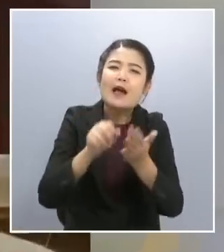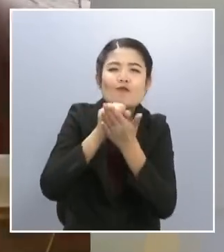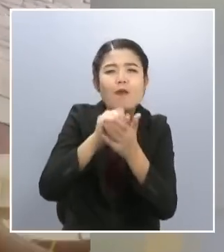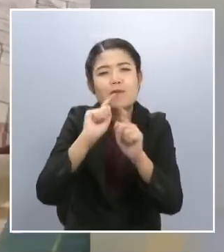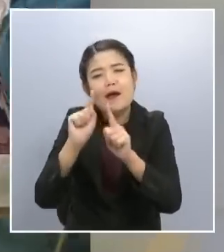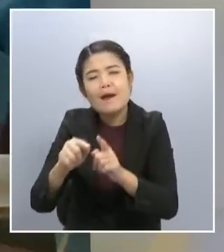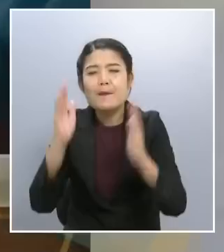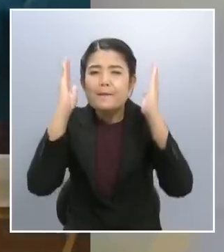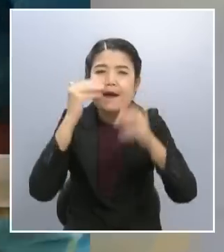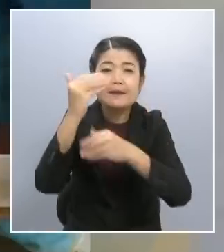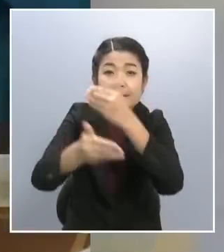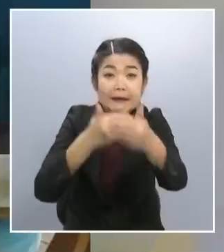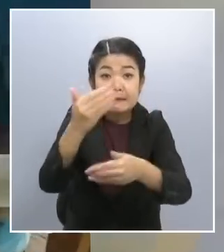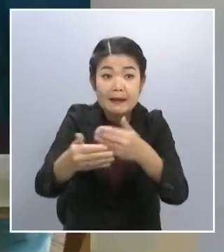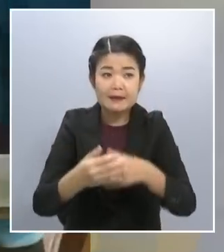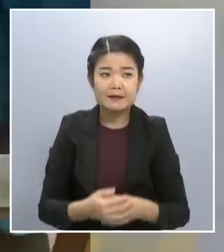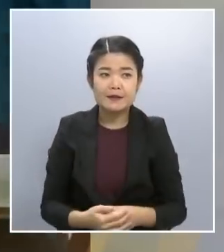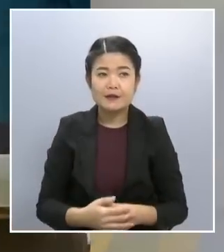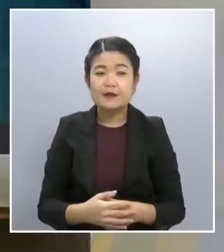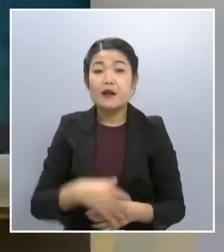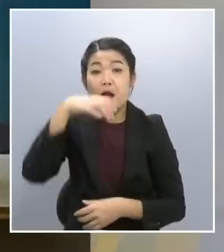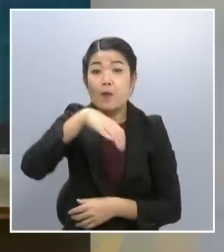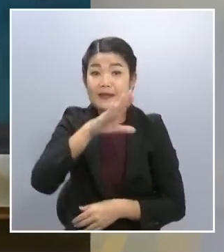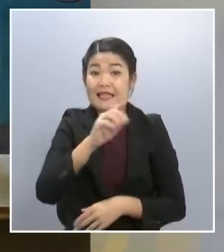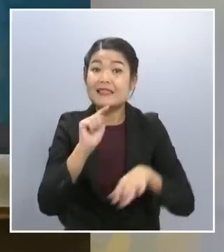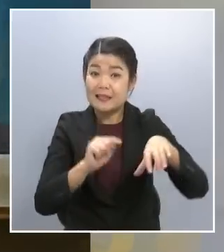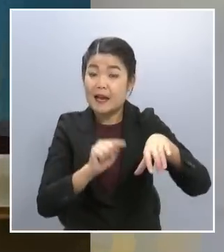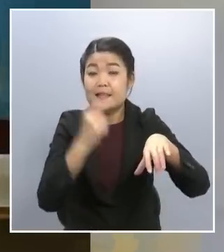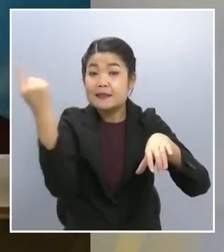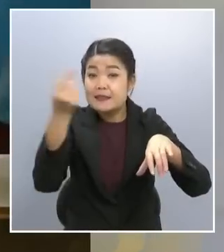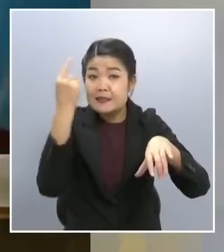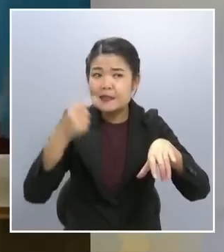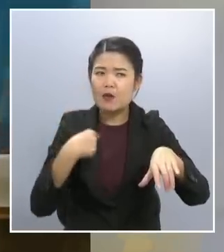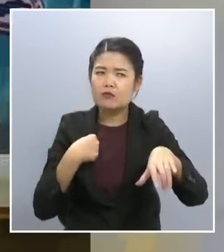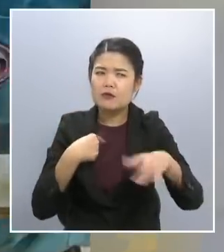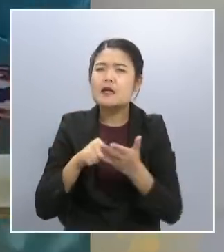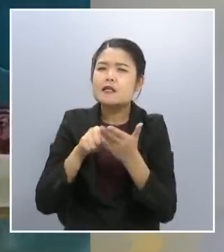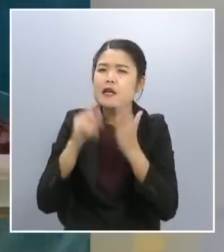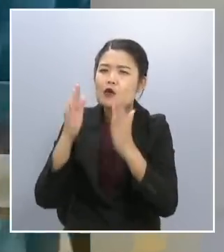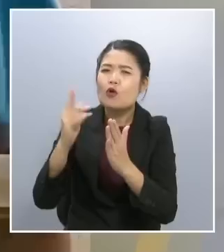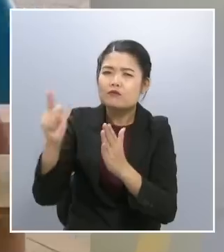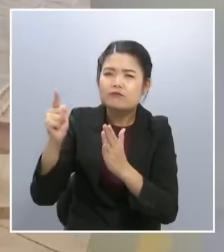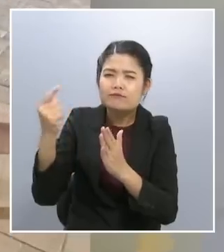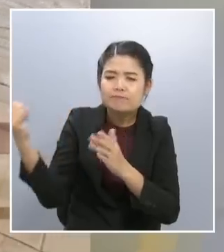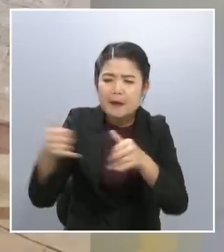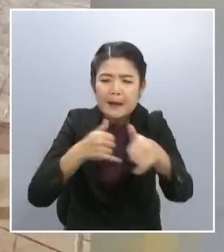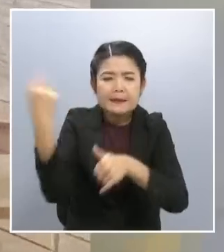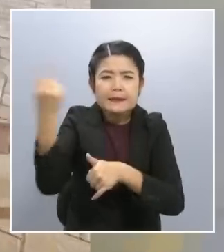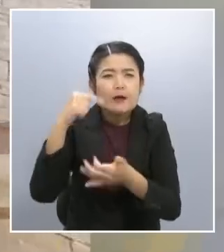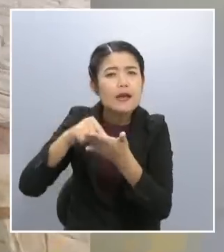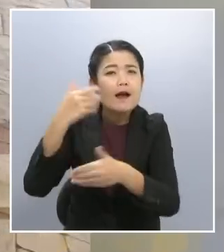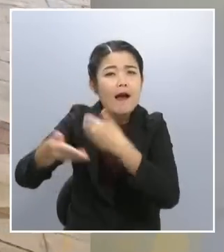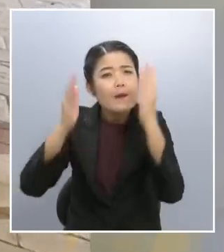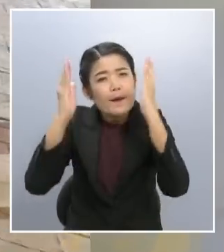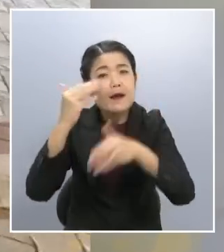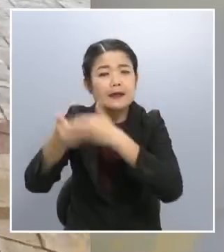ก็ปรากฏว่าคือแวะบริษัทนำเที่ยวแห่งหนึ่งเสนอขายอะไรต่างๆให้กับลูกค้าคนผู้คนจำนวน